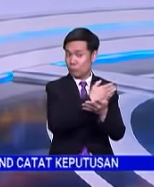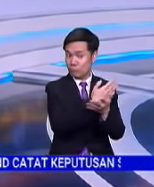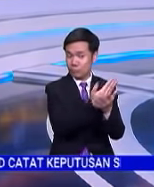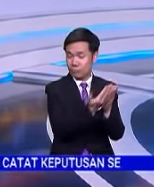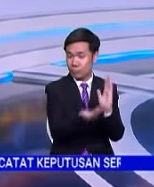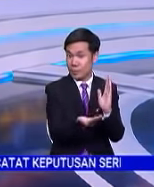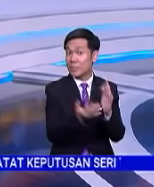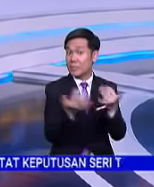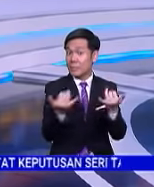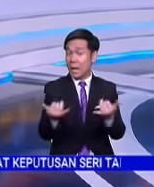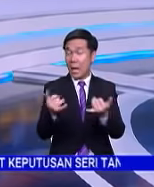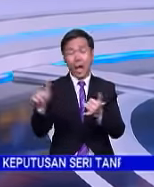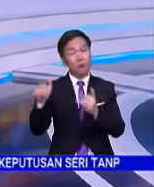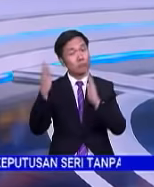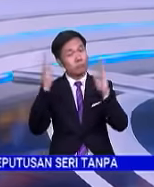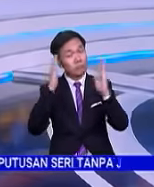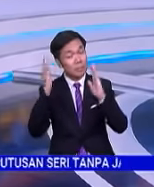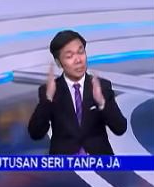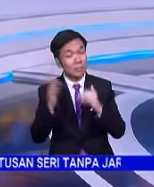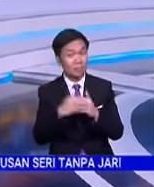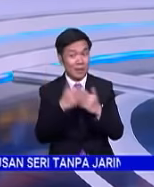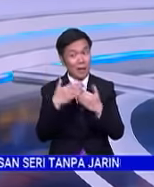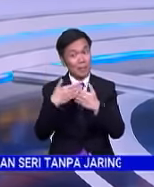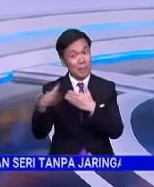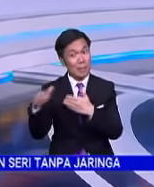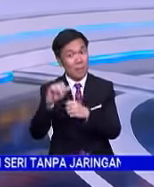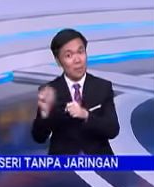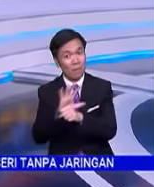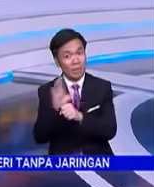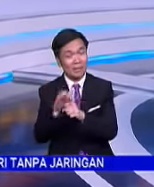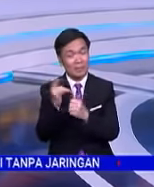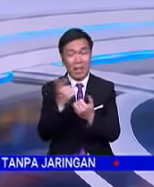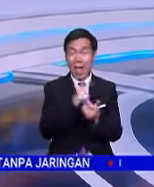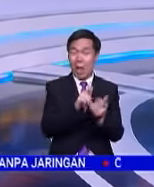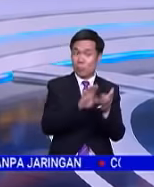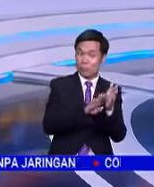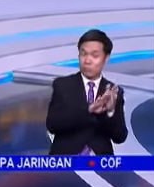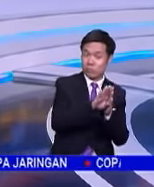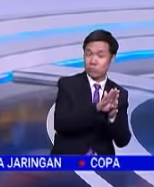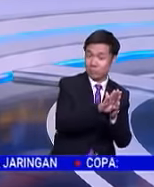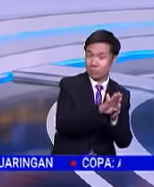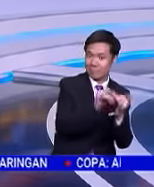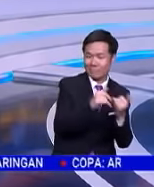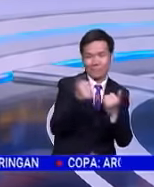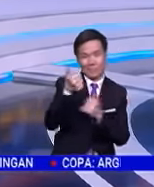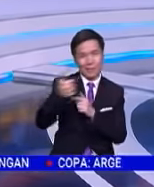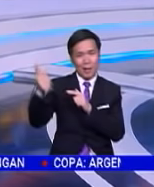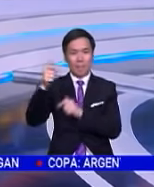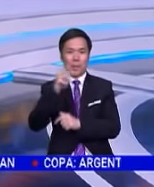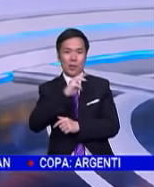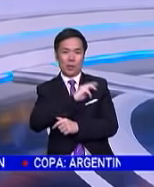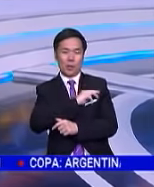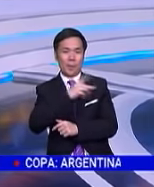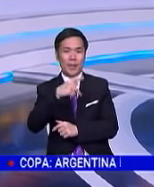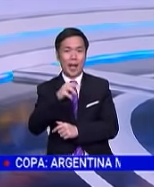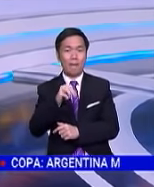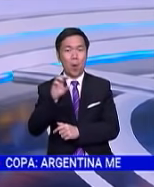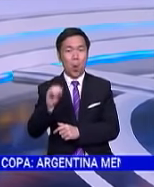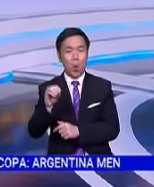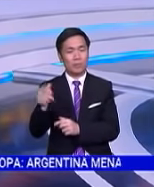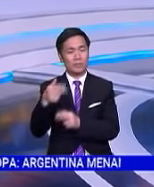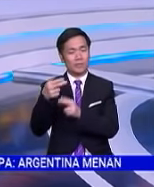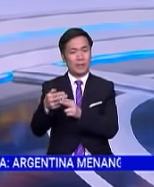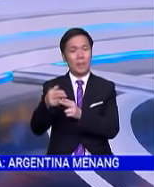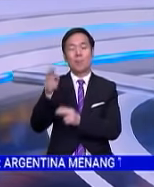keadaan semasa serta pasca COVID-19 termasuk pelan pemulihan negara. Menurut Menteri di Jabatan Perdana Menteri Ekonomi Datuk